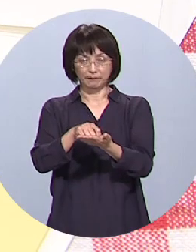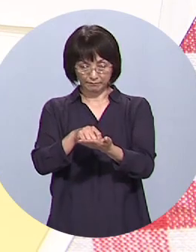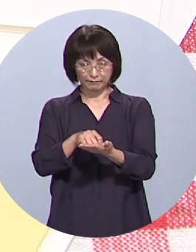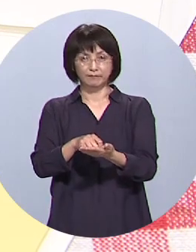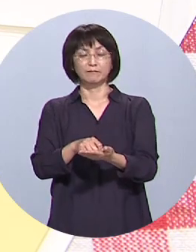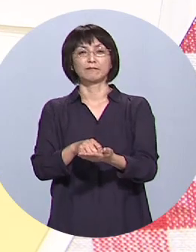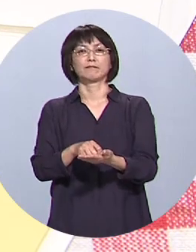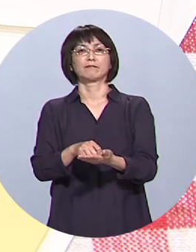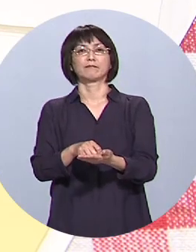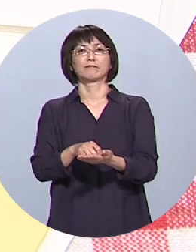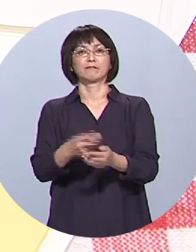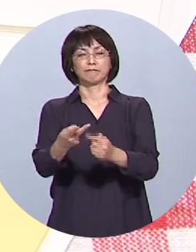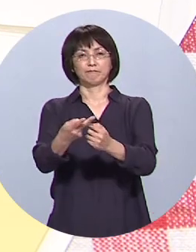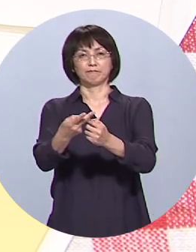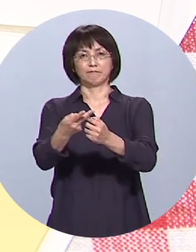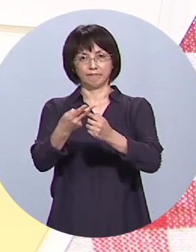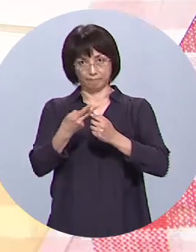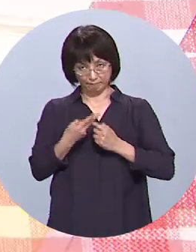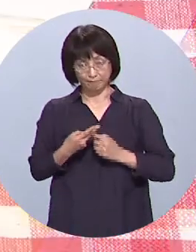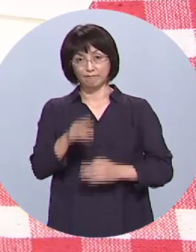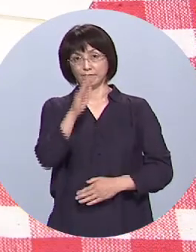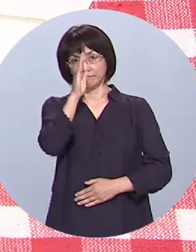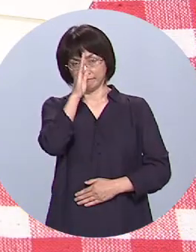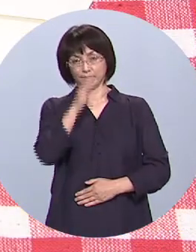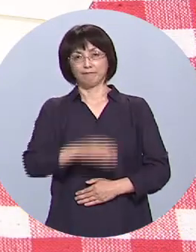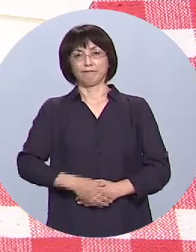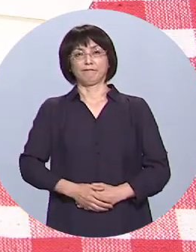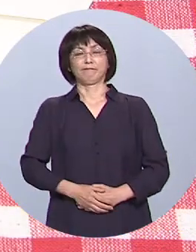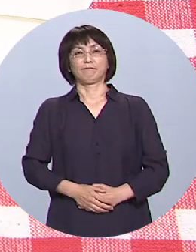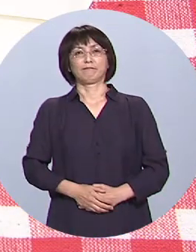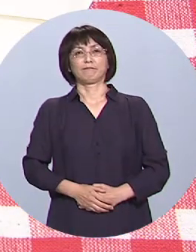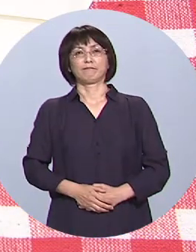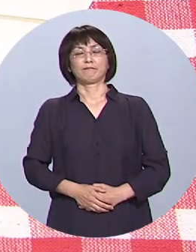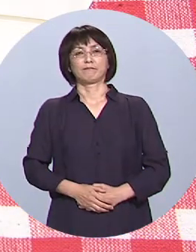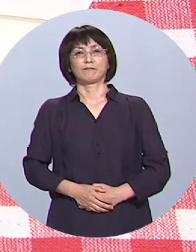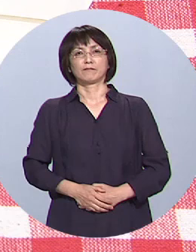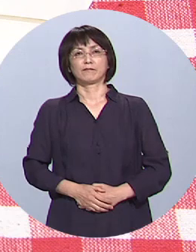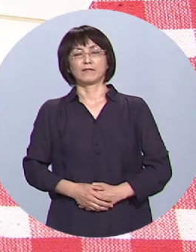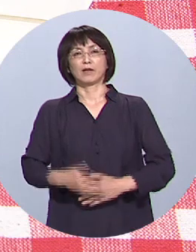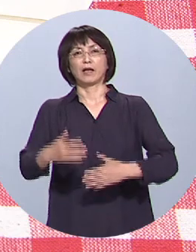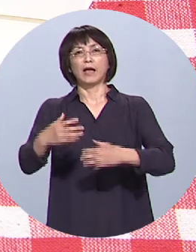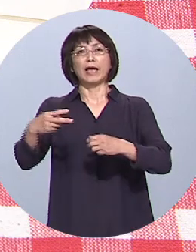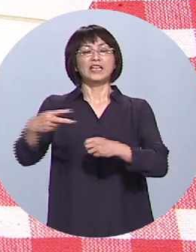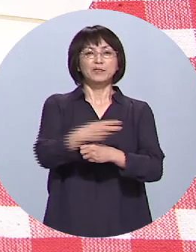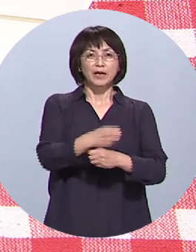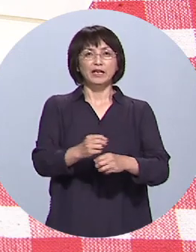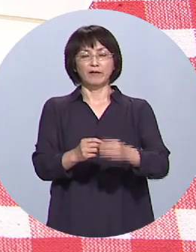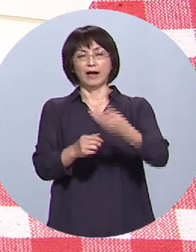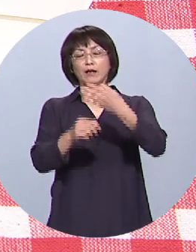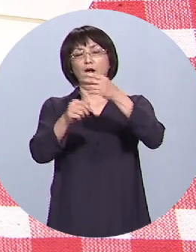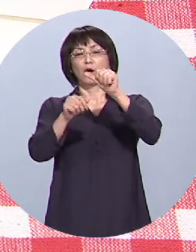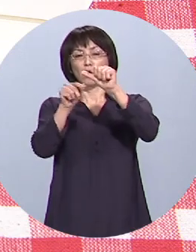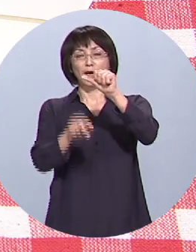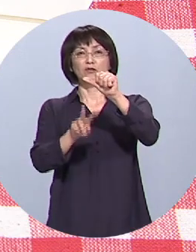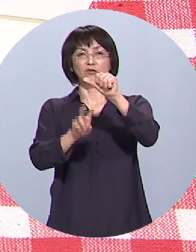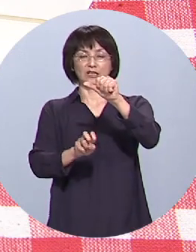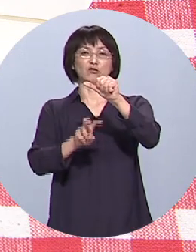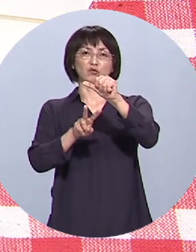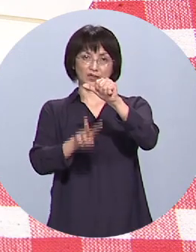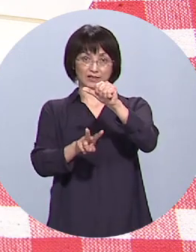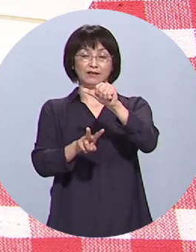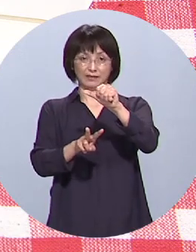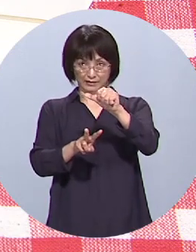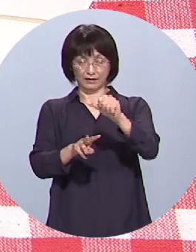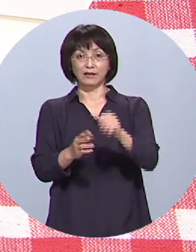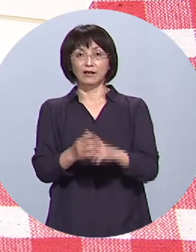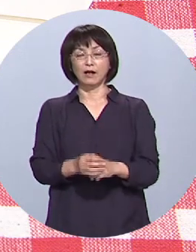ご感想を必ずお書きの上、ご覧の宛先までお送りください。締め切りは22日火曜日です。ファックスまたは